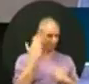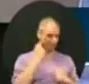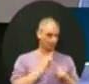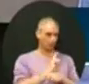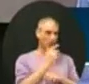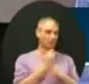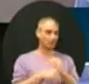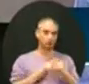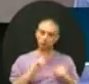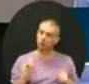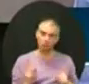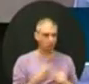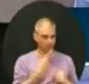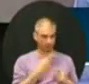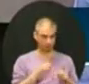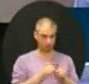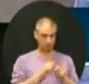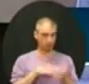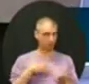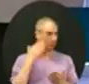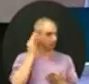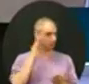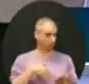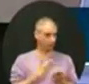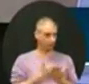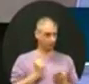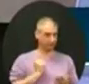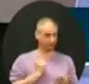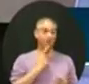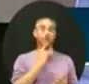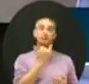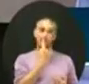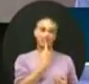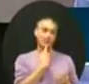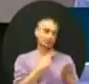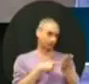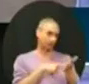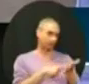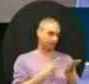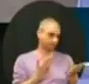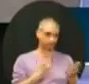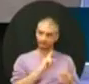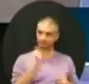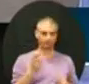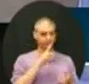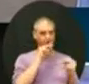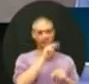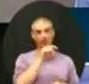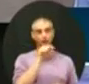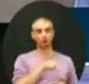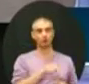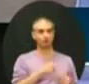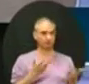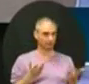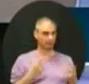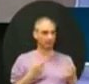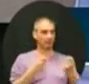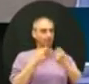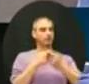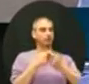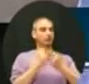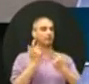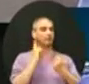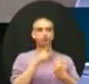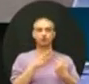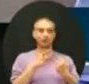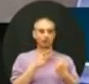האחרון, כולם הם... כמו שירות נשים ביחידות קרביות. כן, זה אחד הביטויים. אז כולם עוסקים בנושא הזה בהקשר, מה